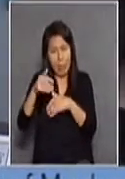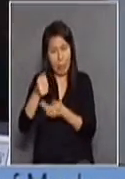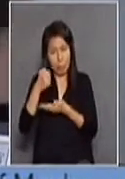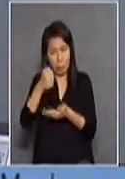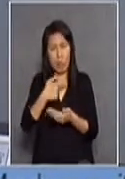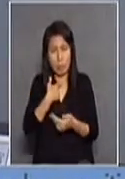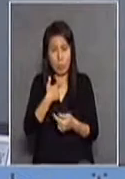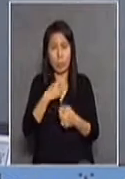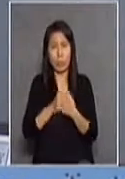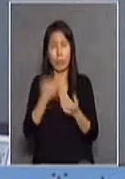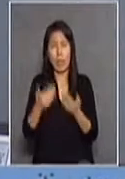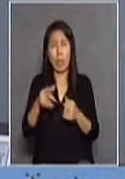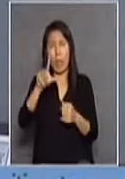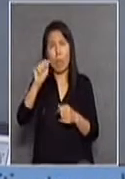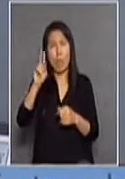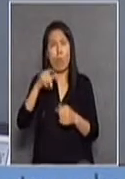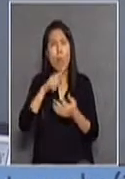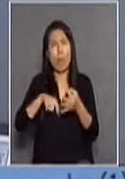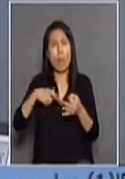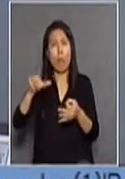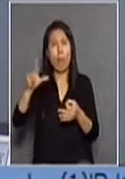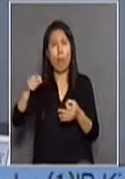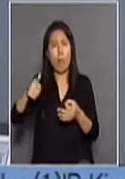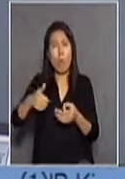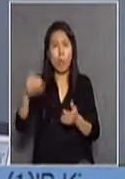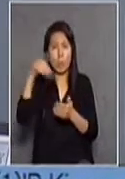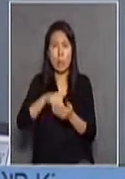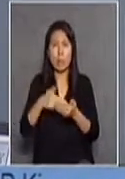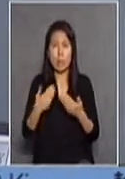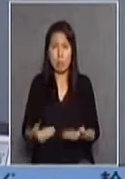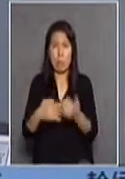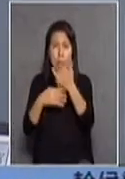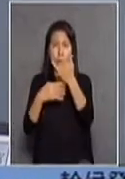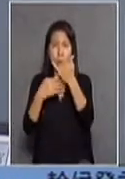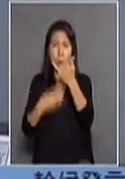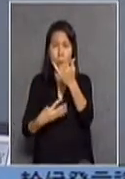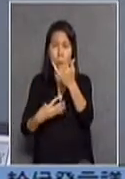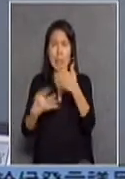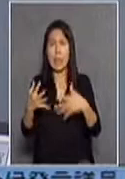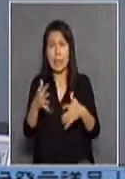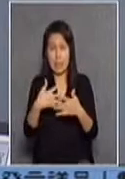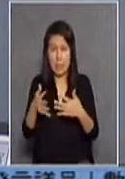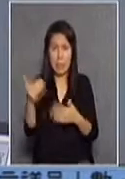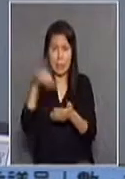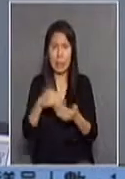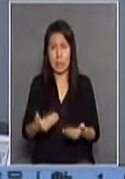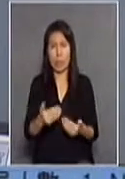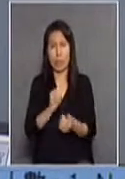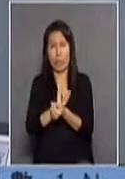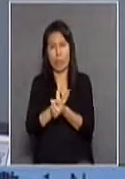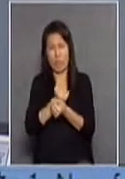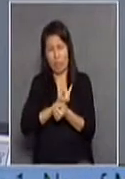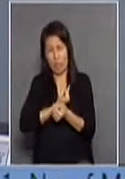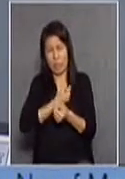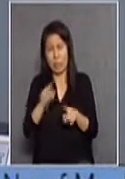波先生因為六四呢件事到今日仲係受苦，而家應該佢喺呢個